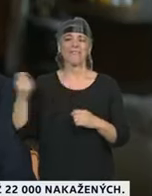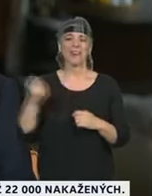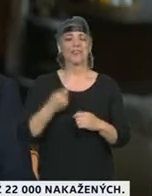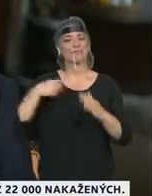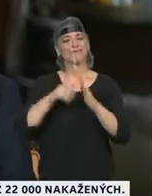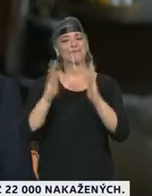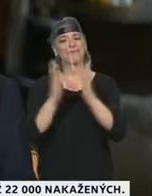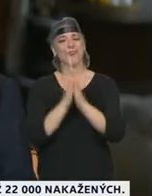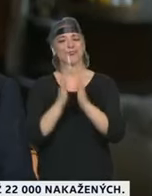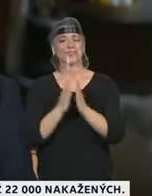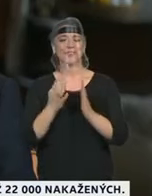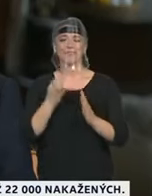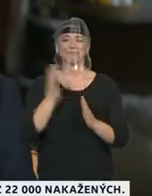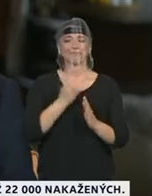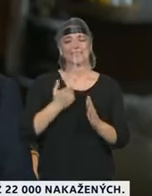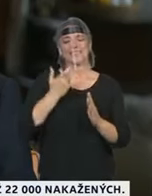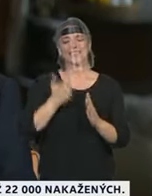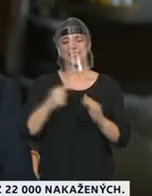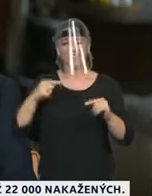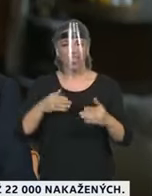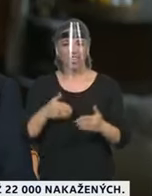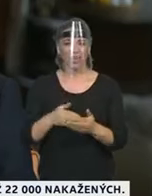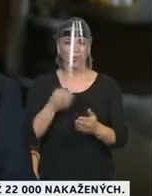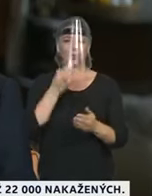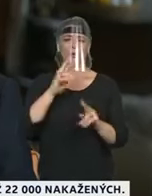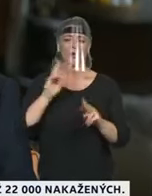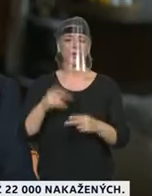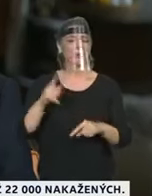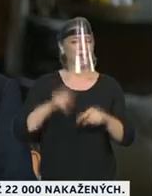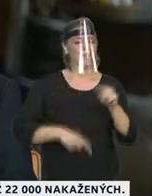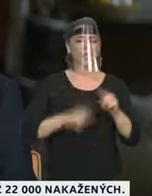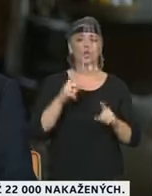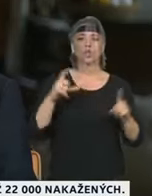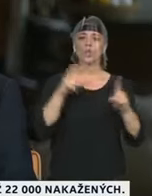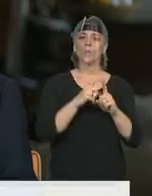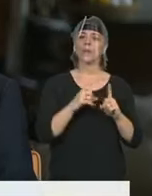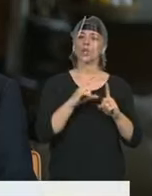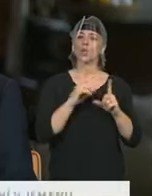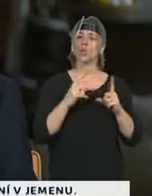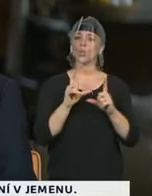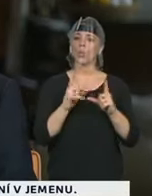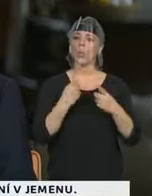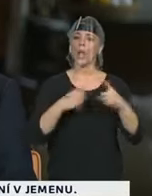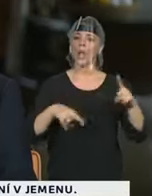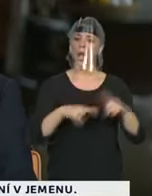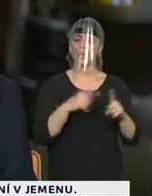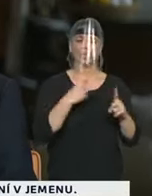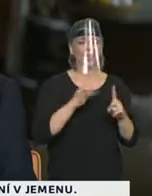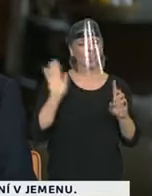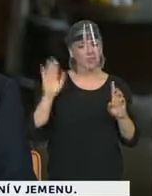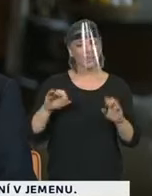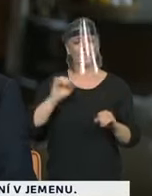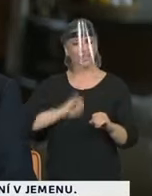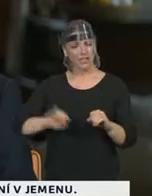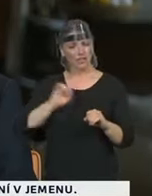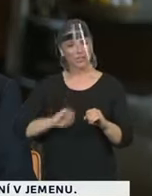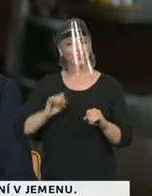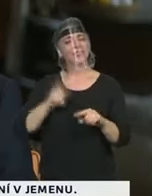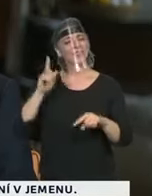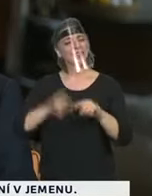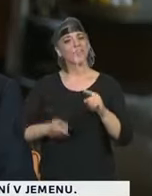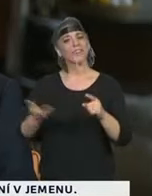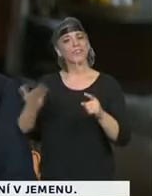nemohou. Ale i pan kardinál Dominik Duka říká, že tato omezení mohou vést autentickému prožitku